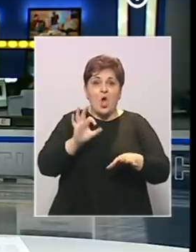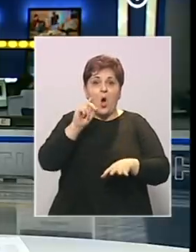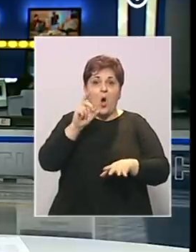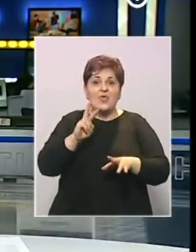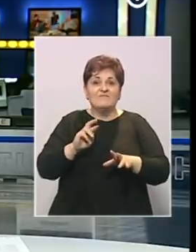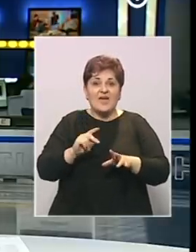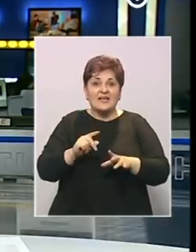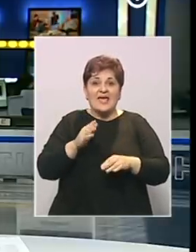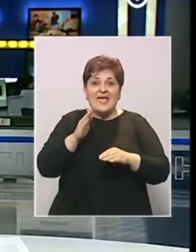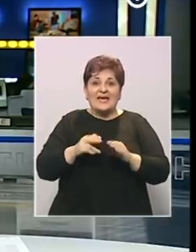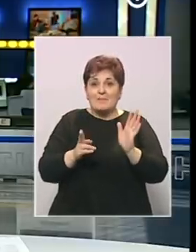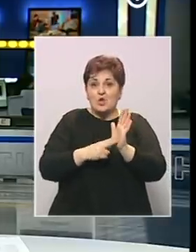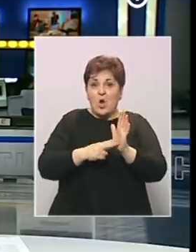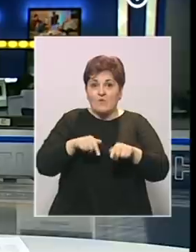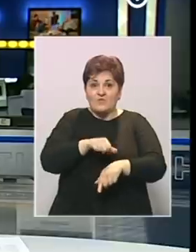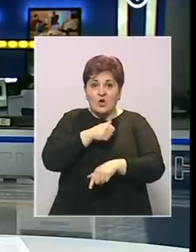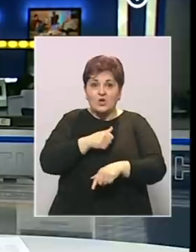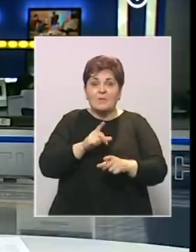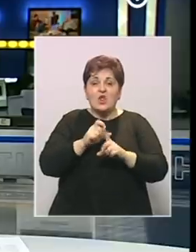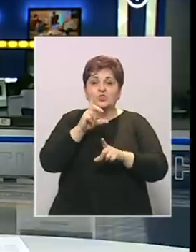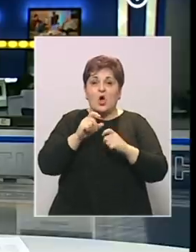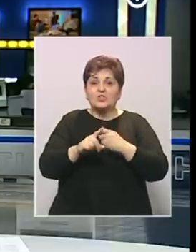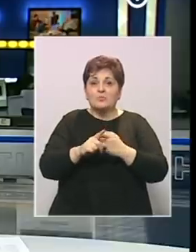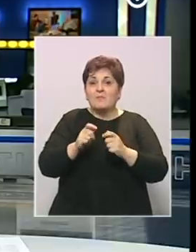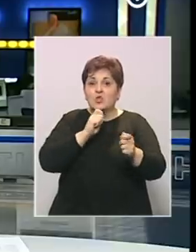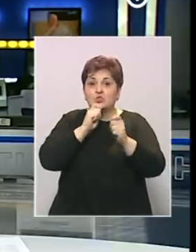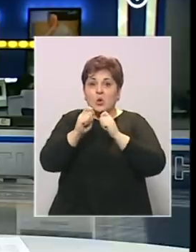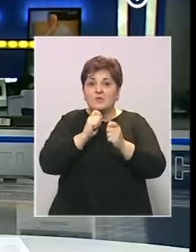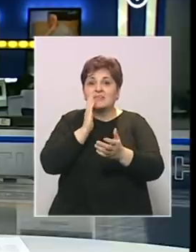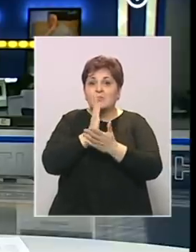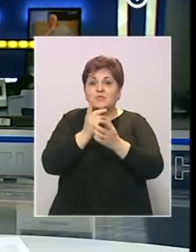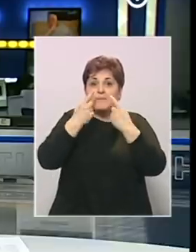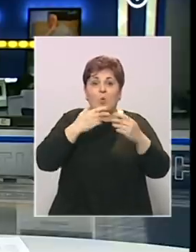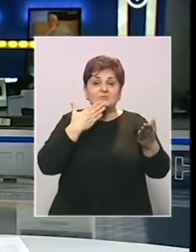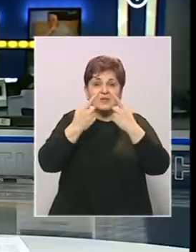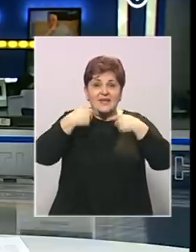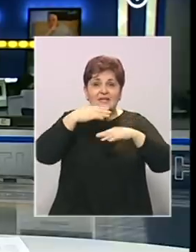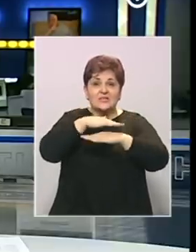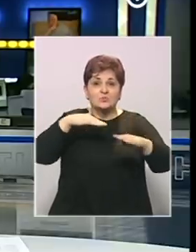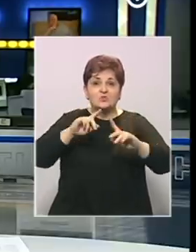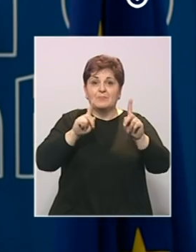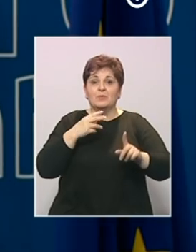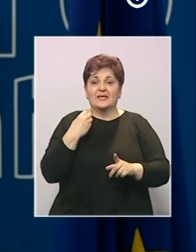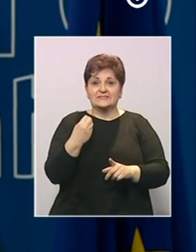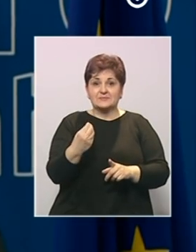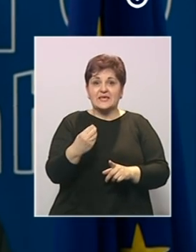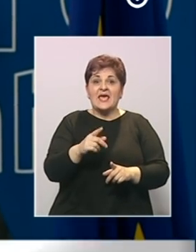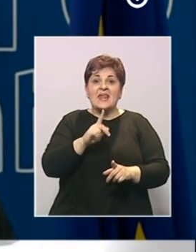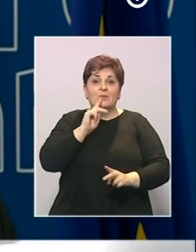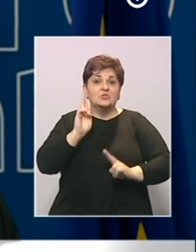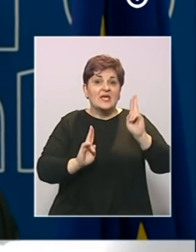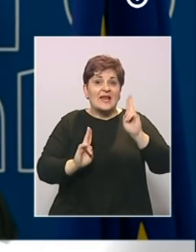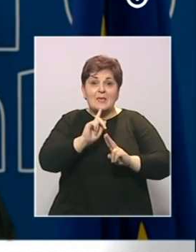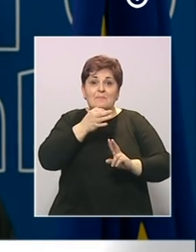proširenje Oliver Varhej i krajem studenog ove godine s Miloradom Dodikom navodno dogovorio održavanje posebne sjednice Narodne skupštine Republike Srpske na